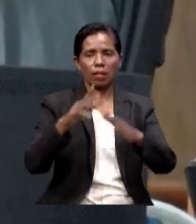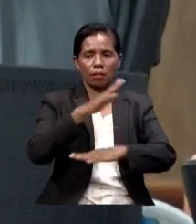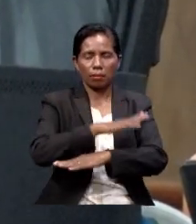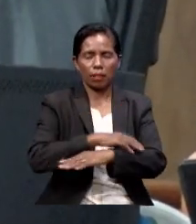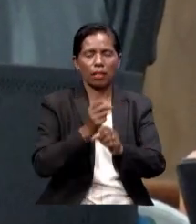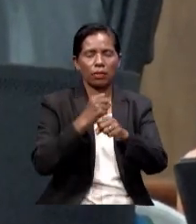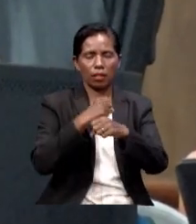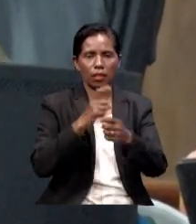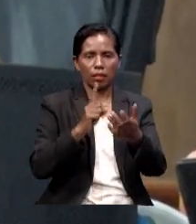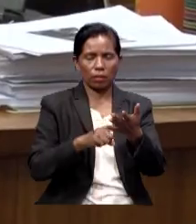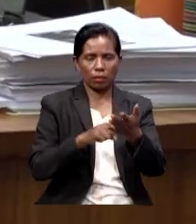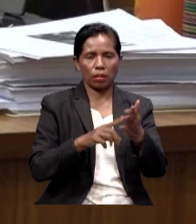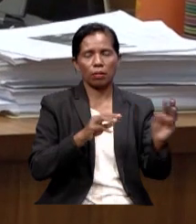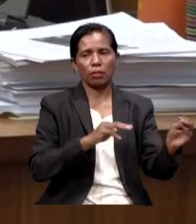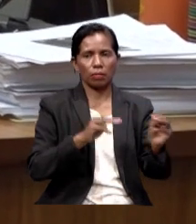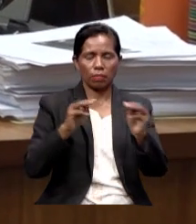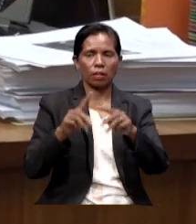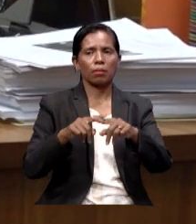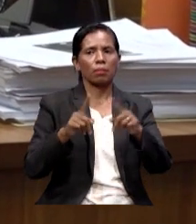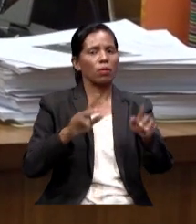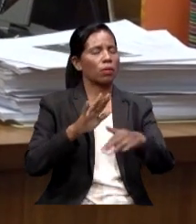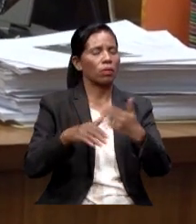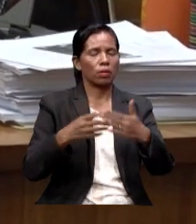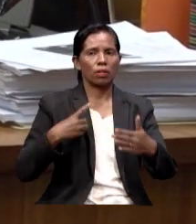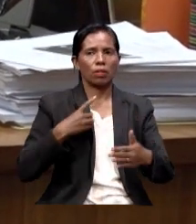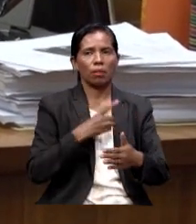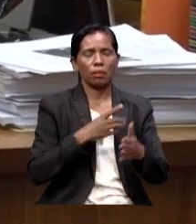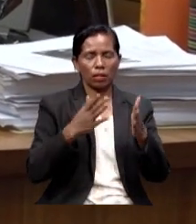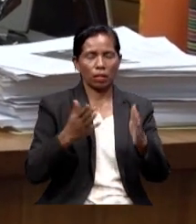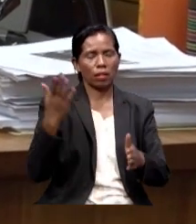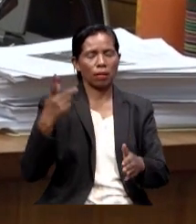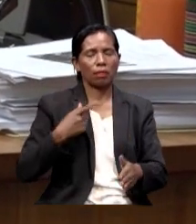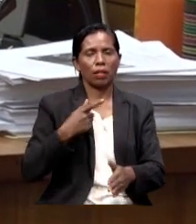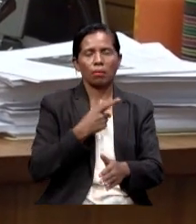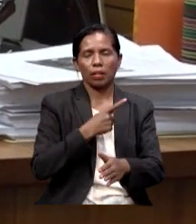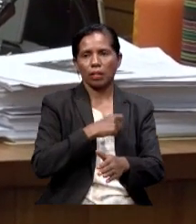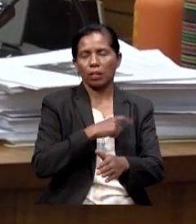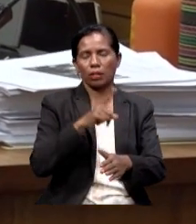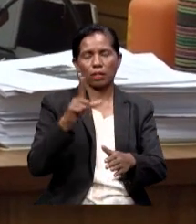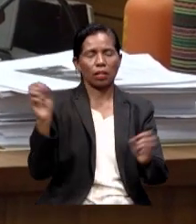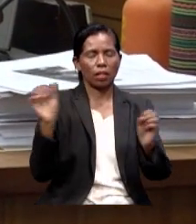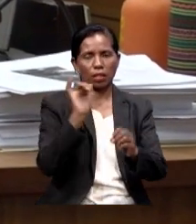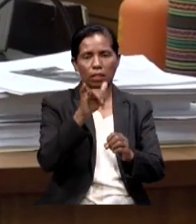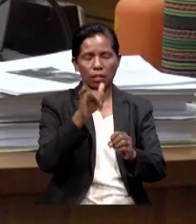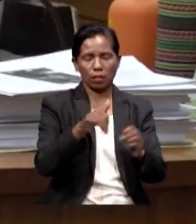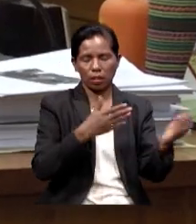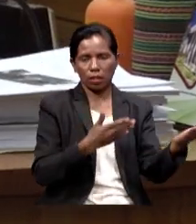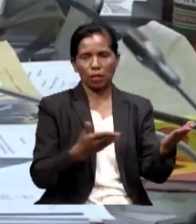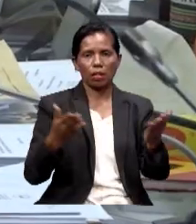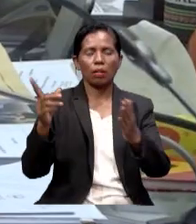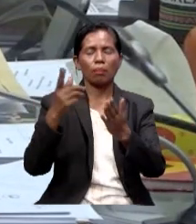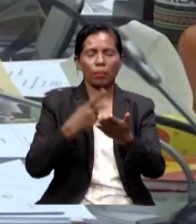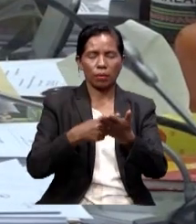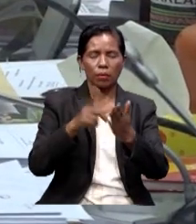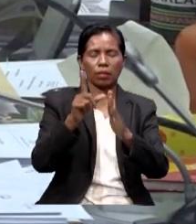halo diskusaun no alterasaun mai be mayoria deputado iha parlamentu nasional la concorda no haruka hikas proposta lei